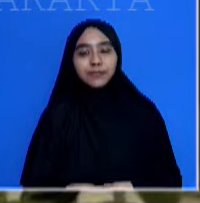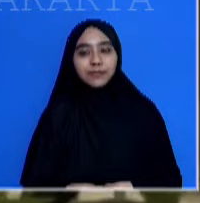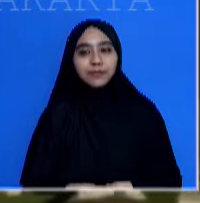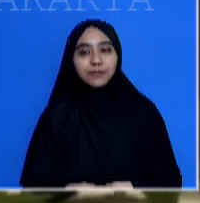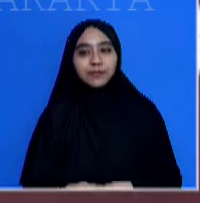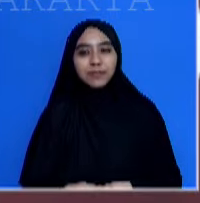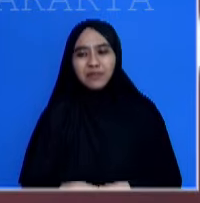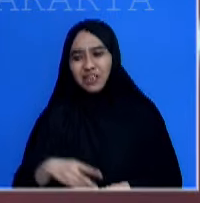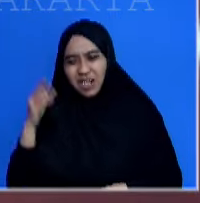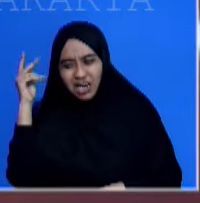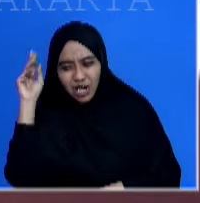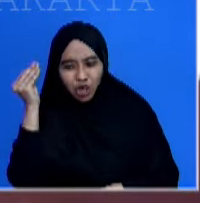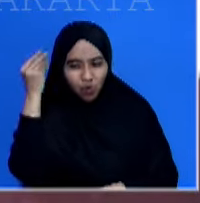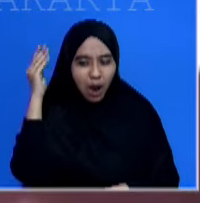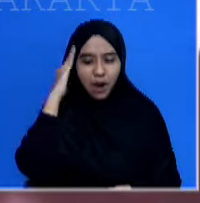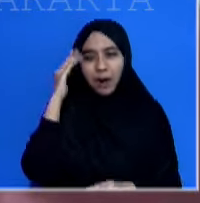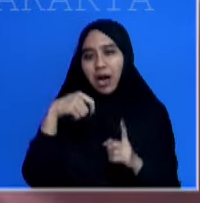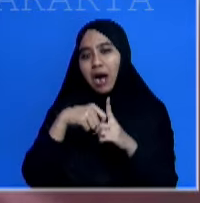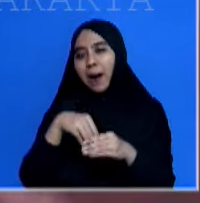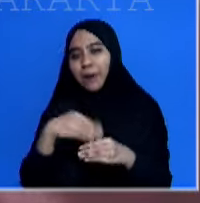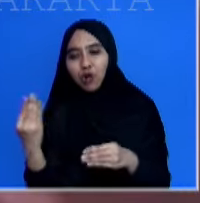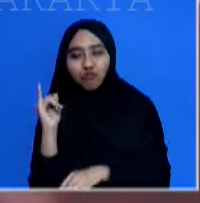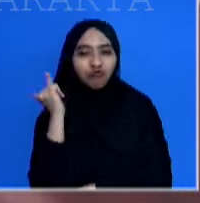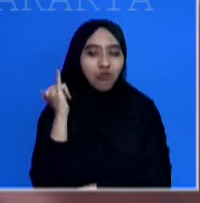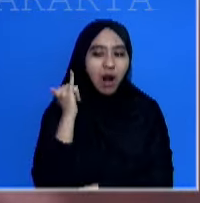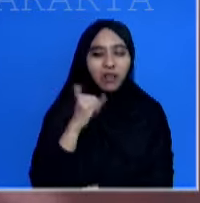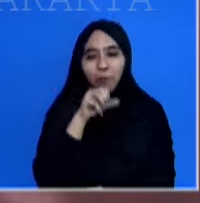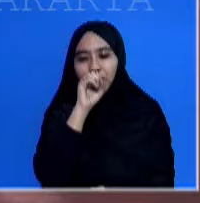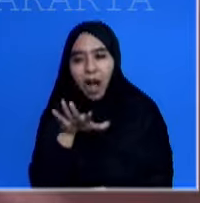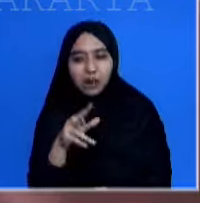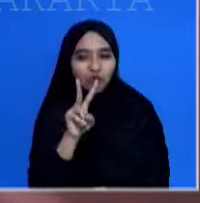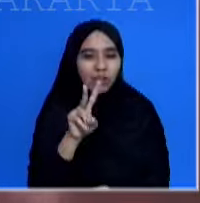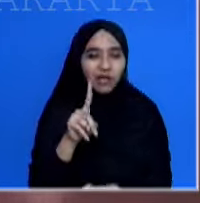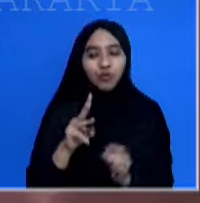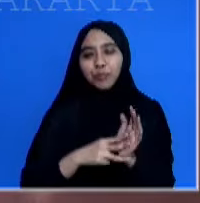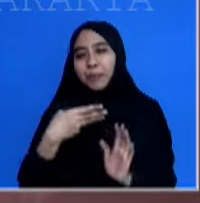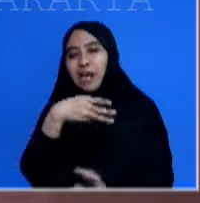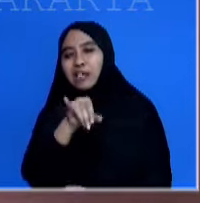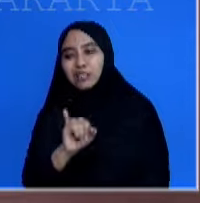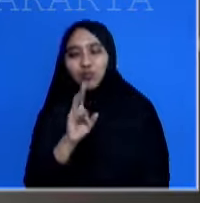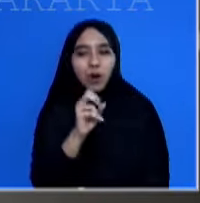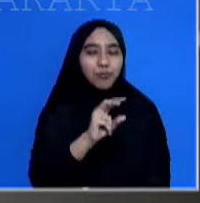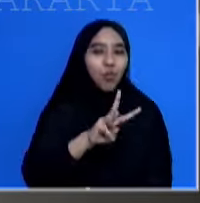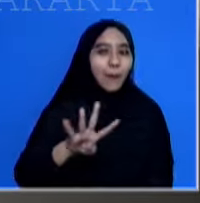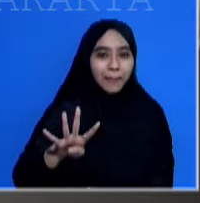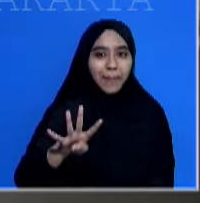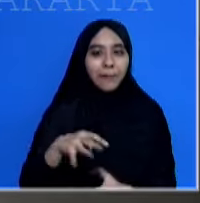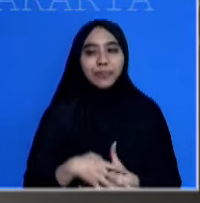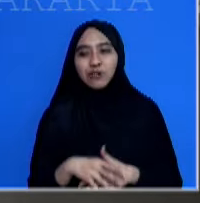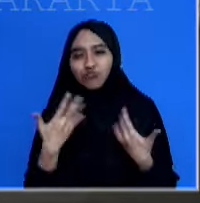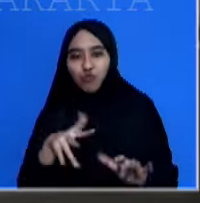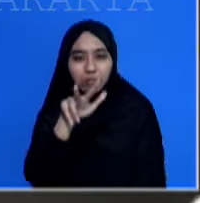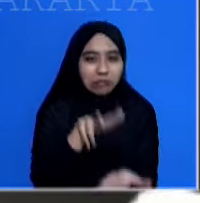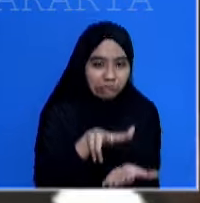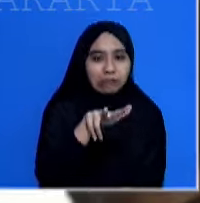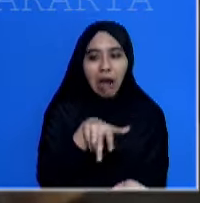Ketua KPU Kota Yogyakarta Nur Harsyah mengatakan, pada 21 Mei 2024, Mahkamah Konstitusi telah memutuskan